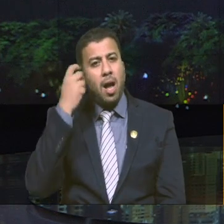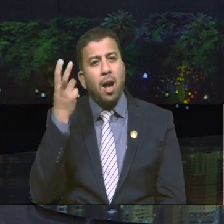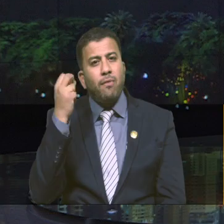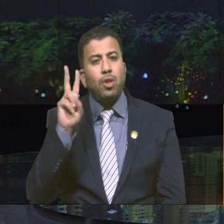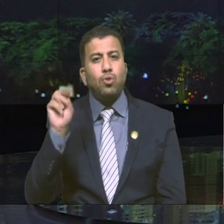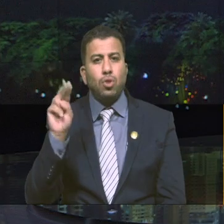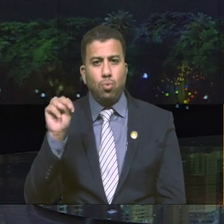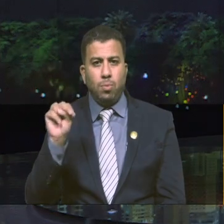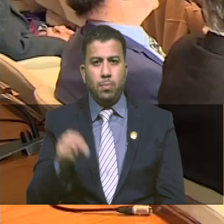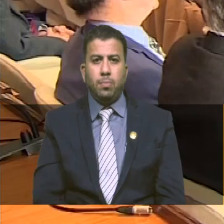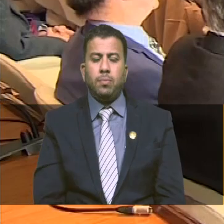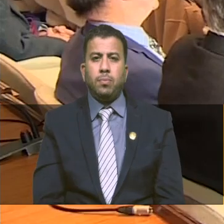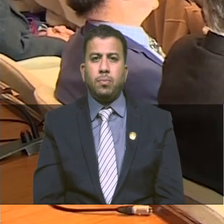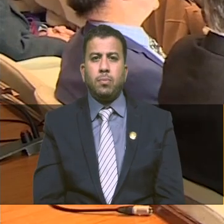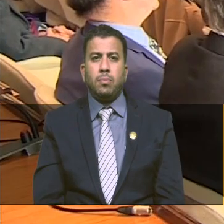والثقافة اليونسكو.